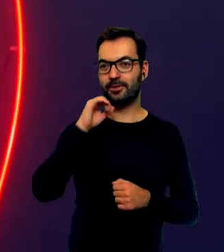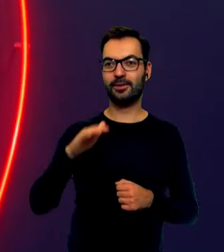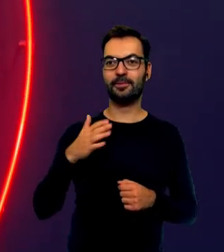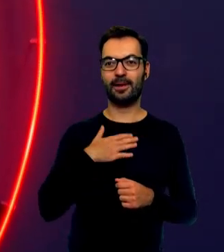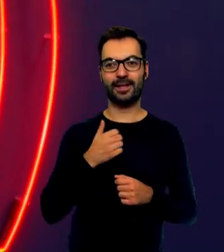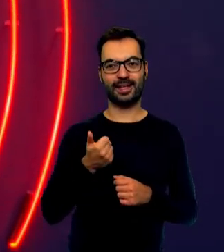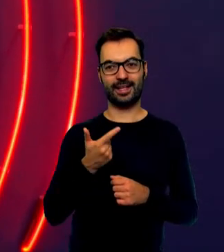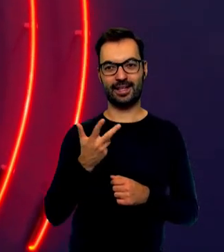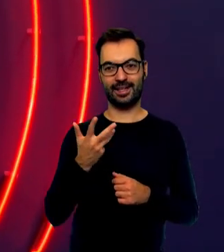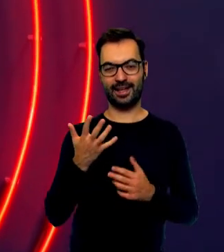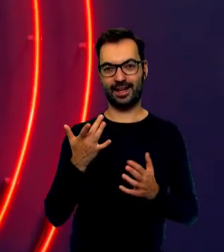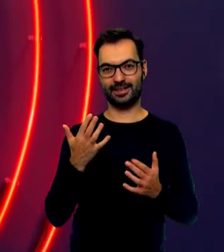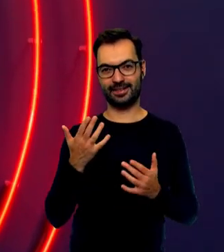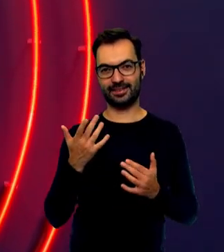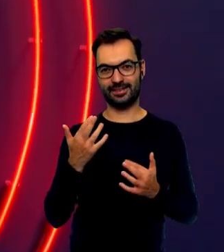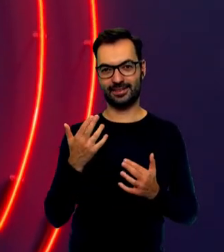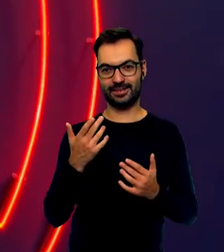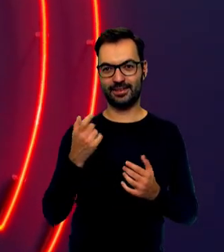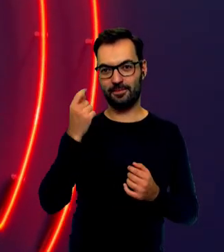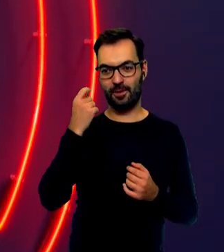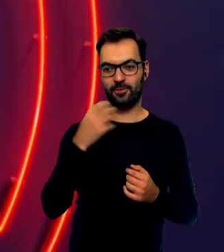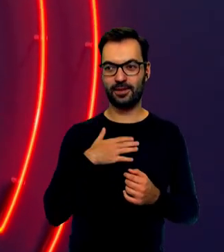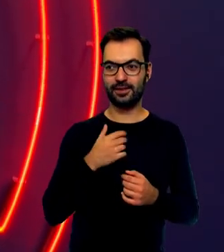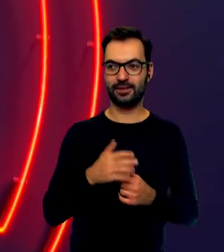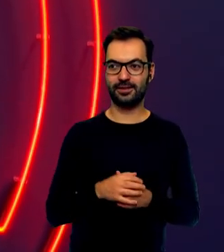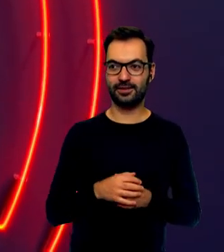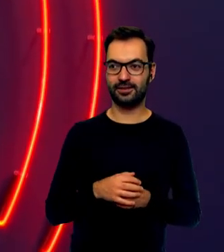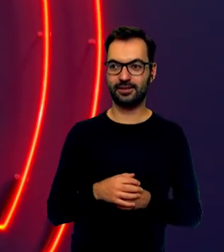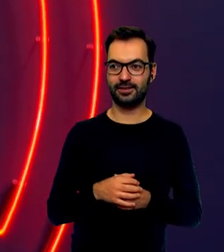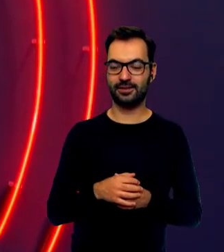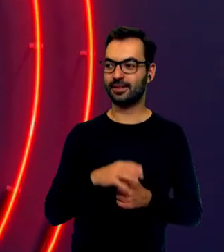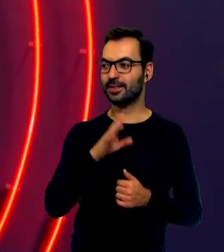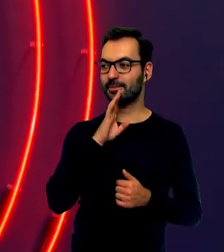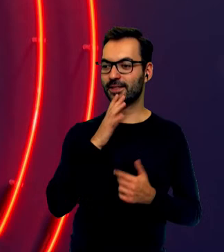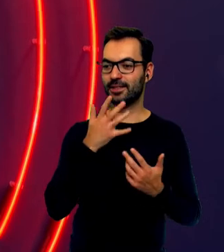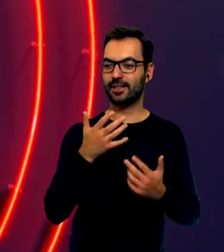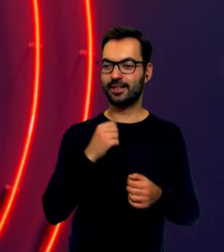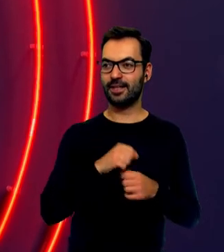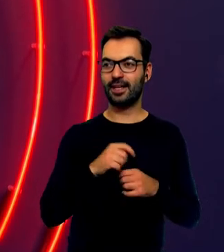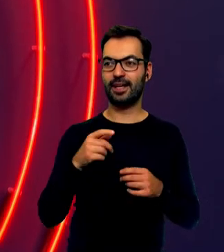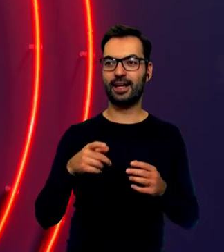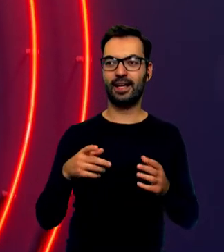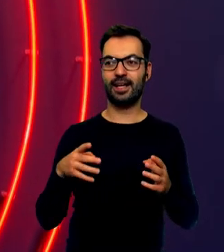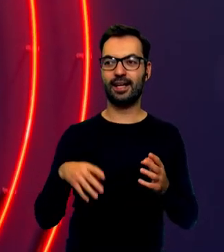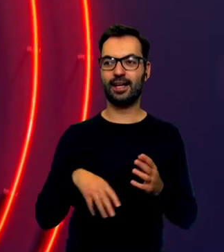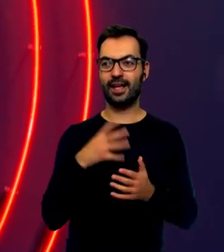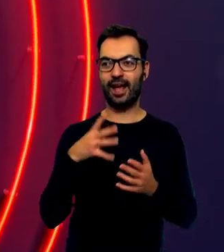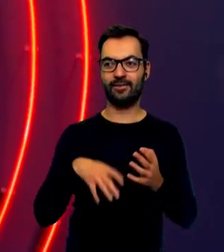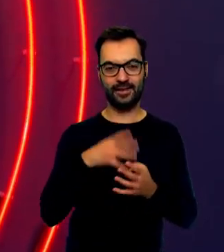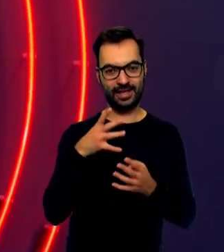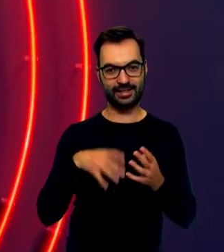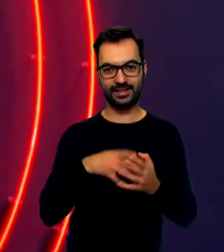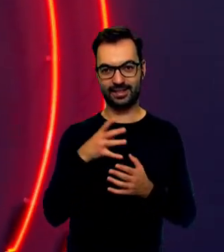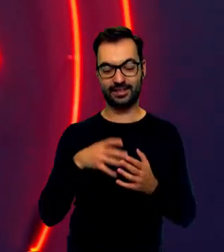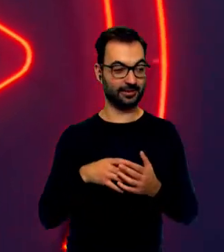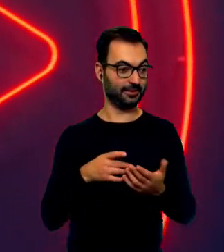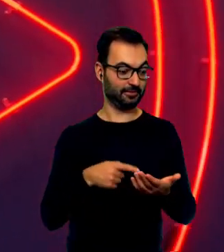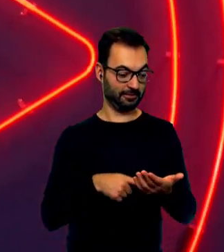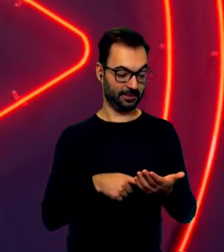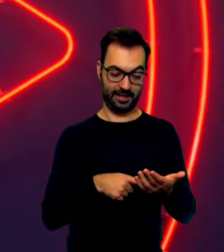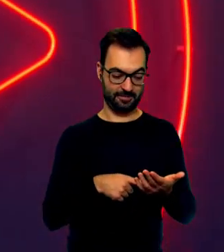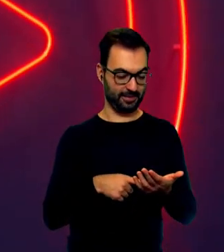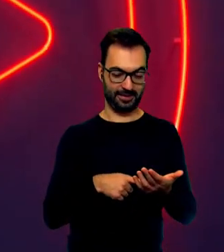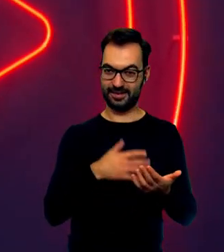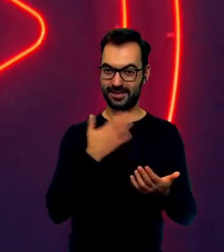mały? Miałem kilka jakichś takich pomysłów. Wydaje mi się, że chciałem być krawcem kiedyś, ale to... Tej odpowiedzi nie mam,